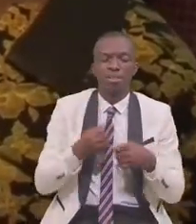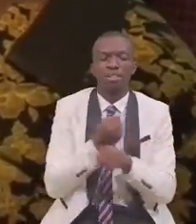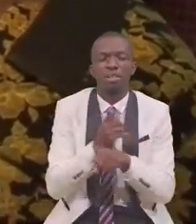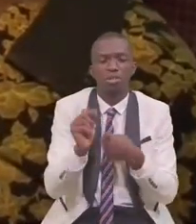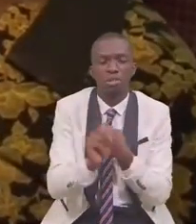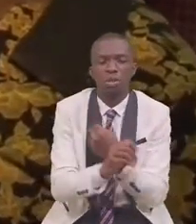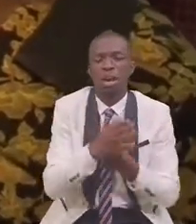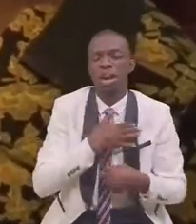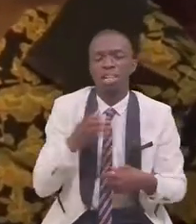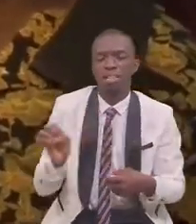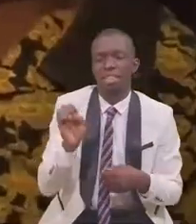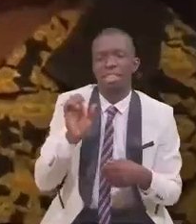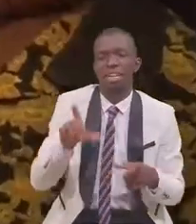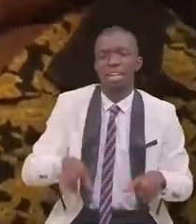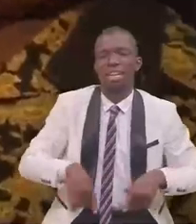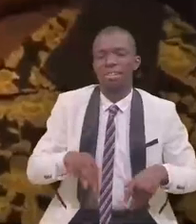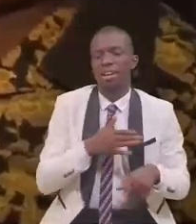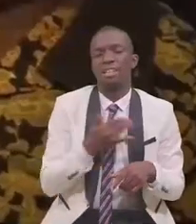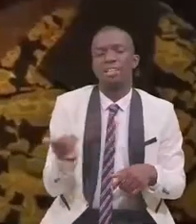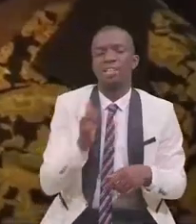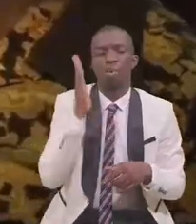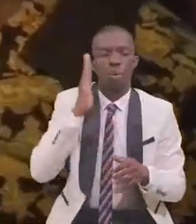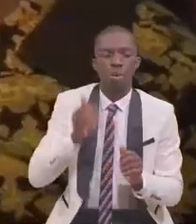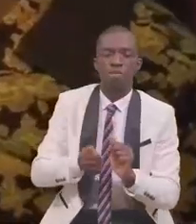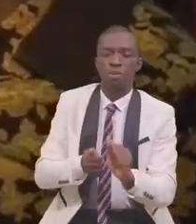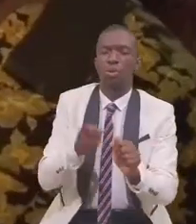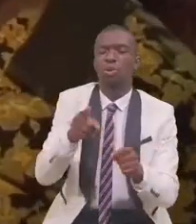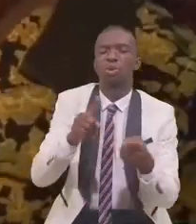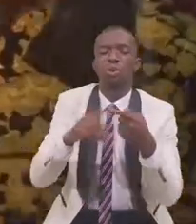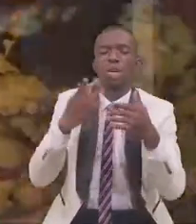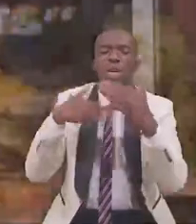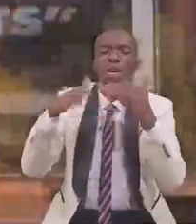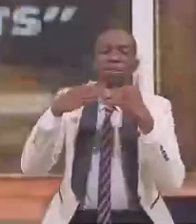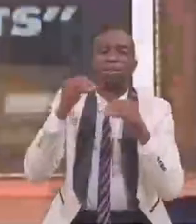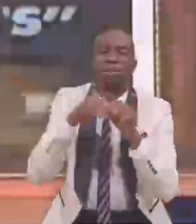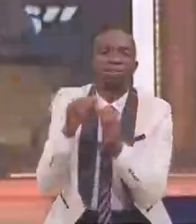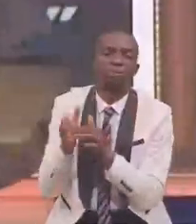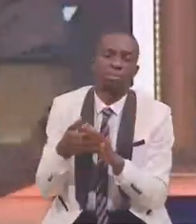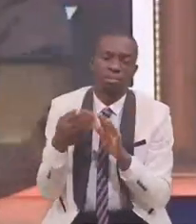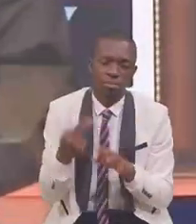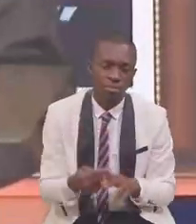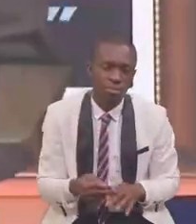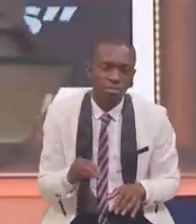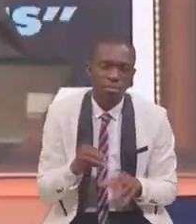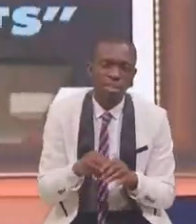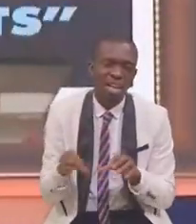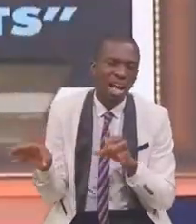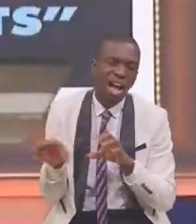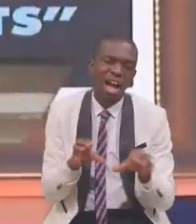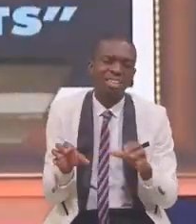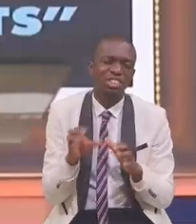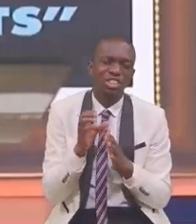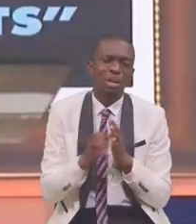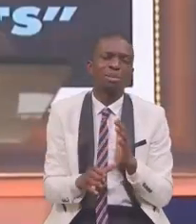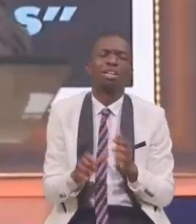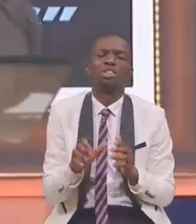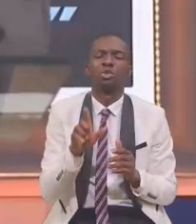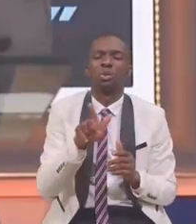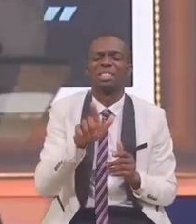ciel et vous accompagneront à aller au ciel au nom de Jésus. Actes chapitre 26,